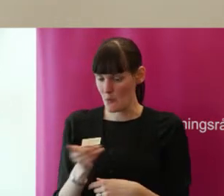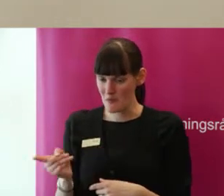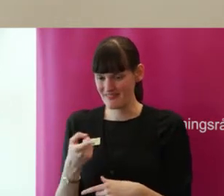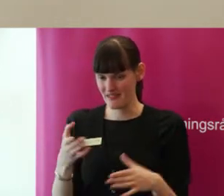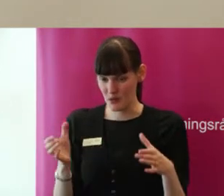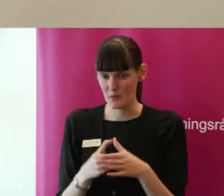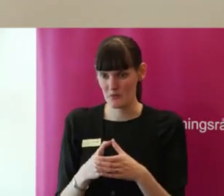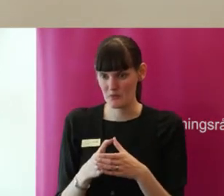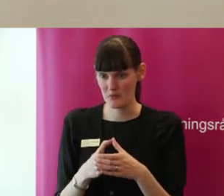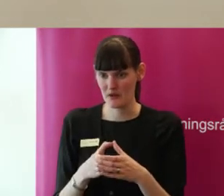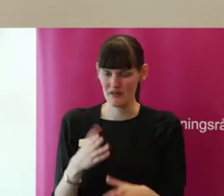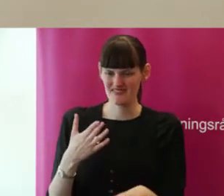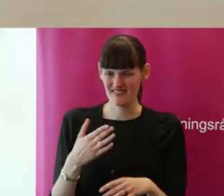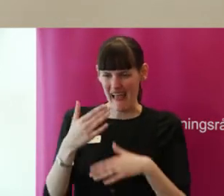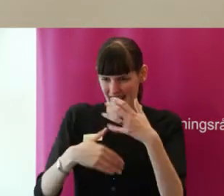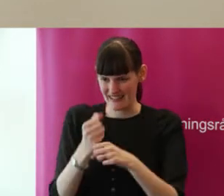in employment,